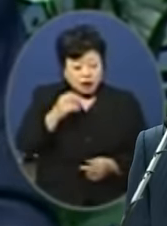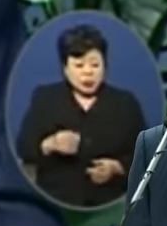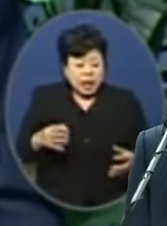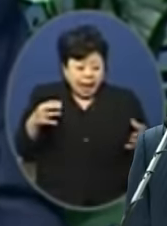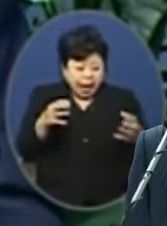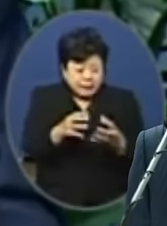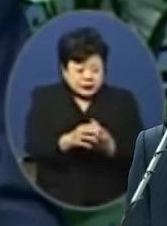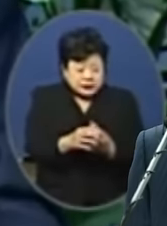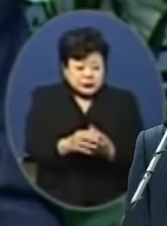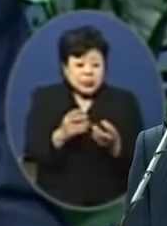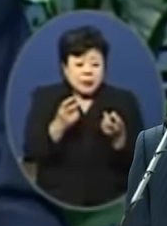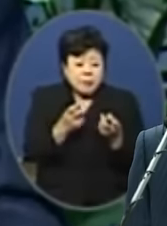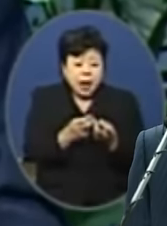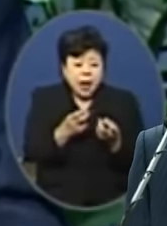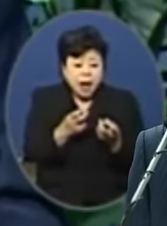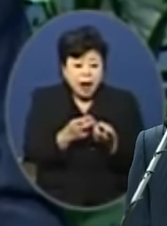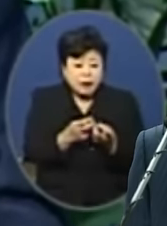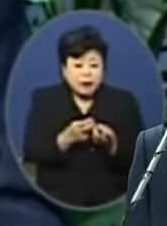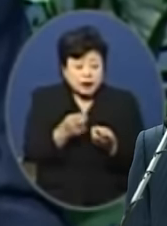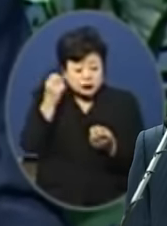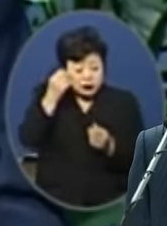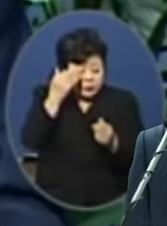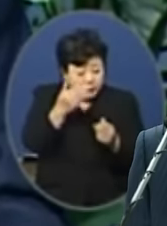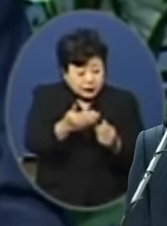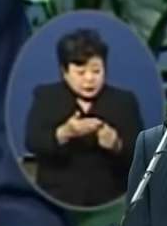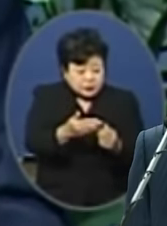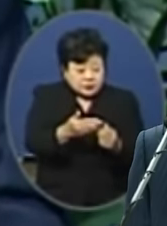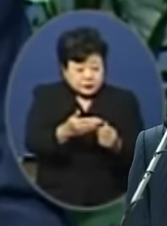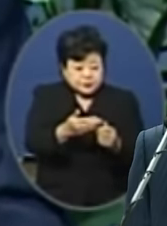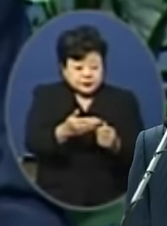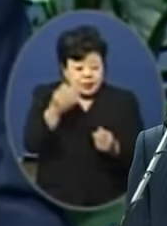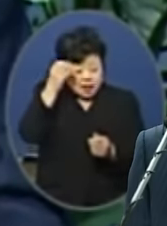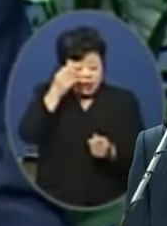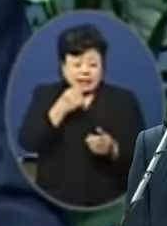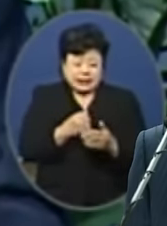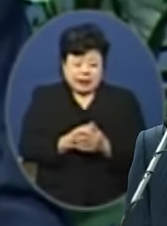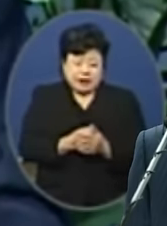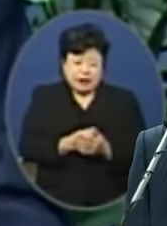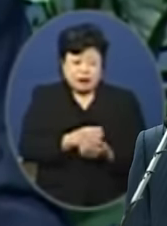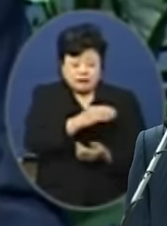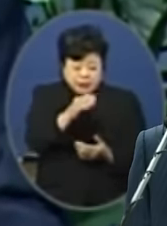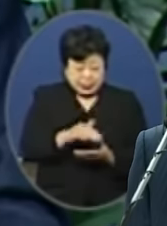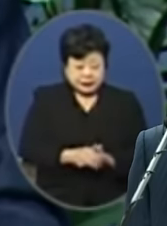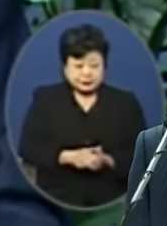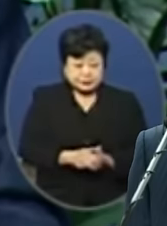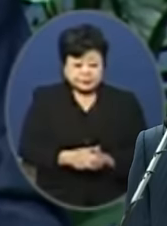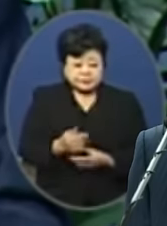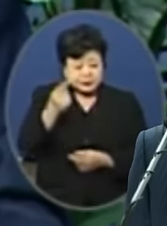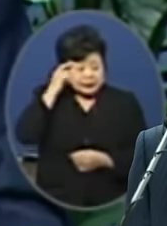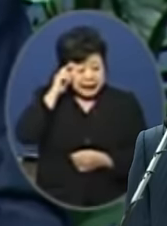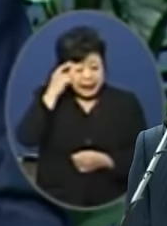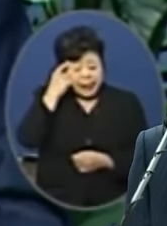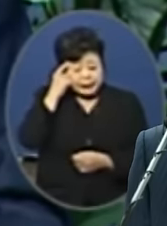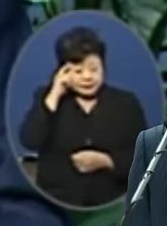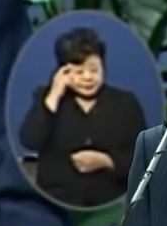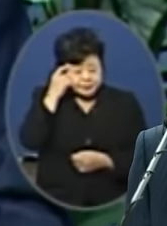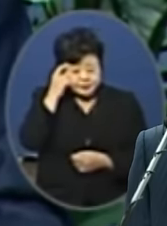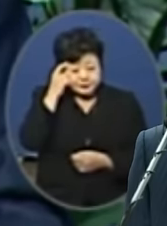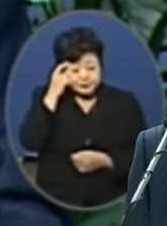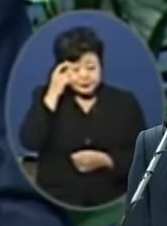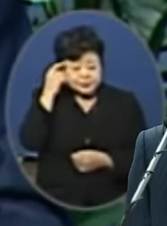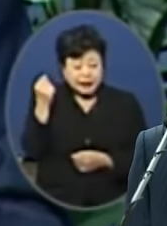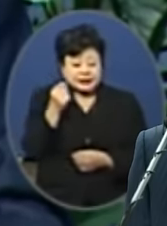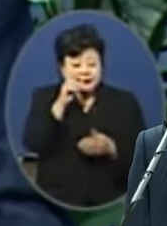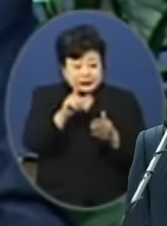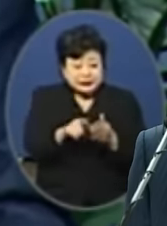합쳐지느냐, 그것은 성령은 영이시기 때문에 우리가 생각을